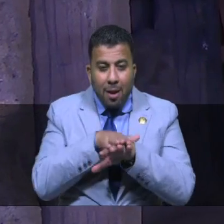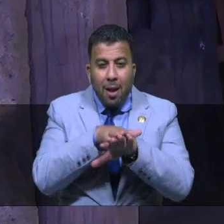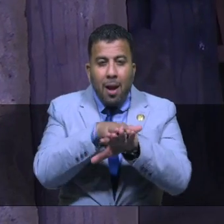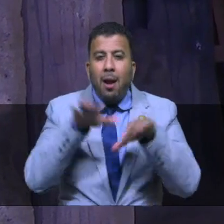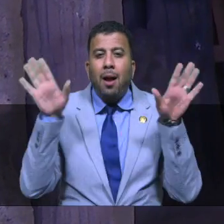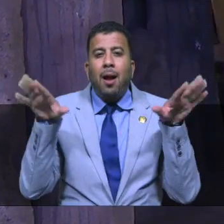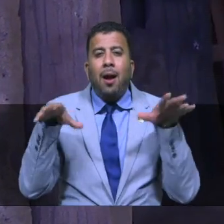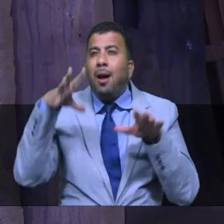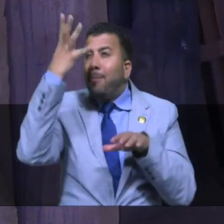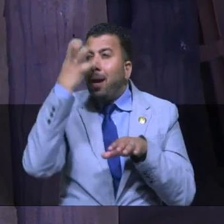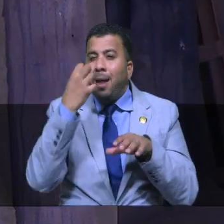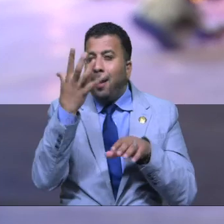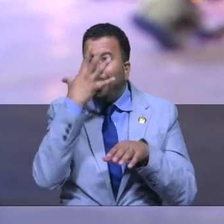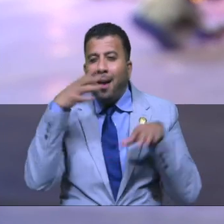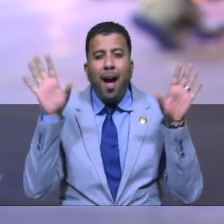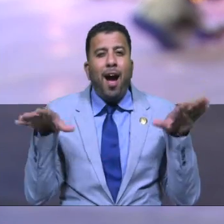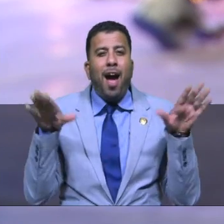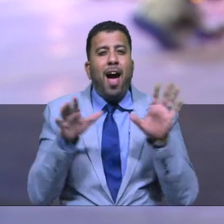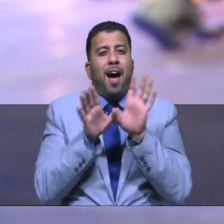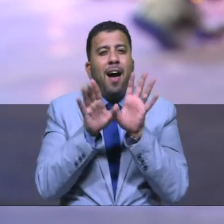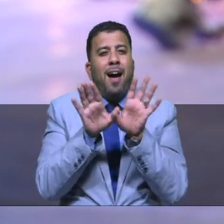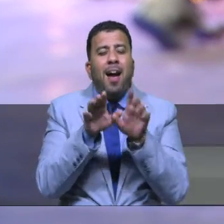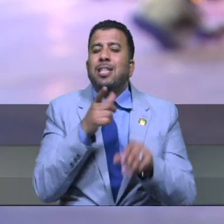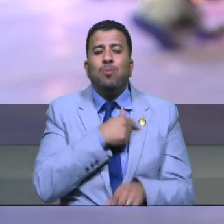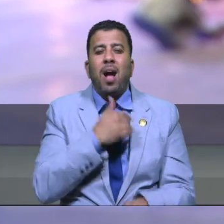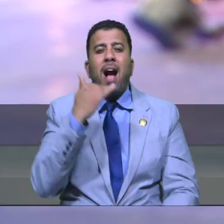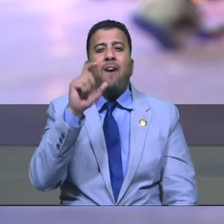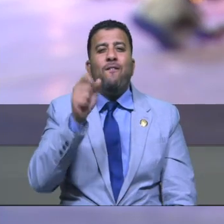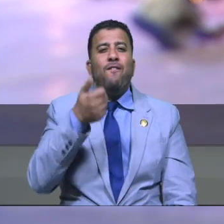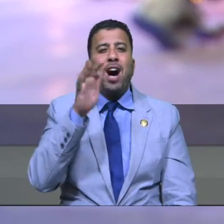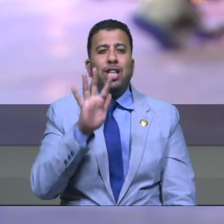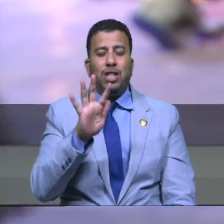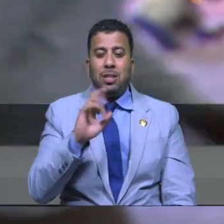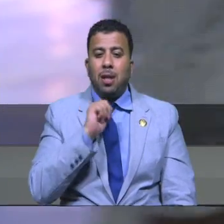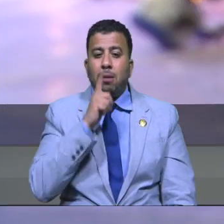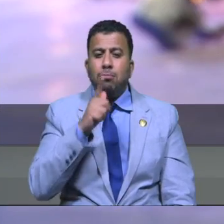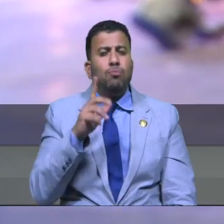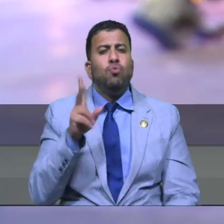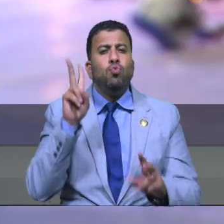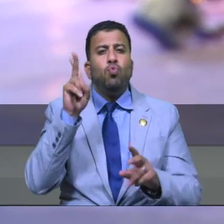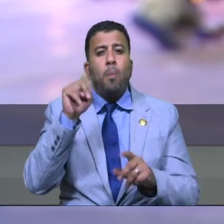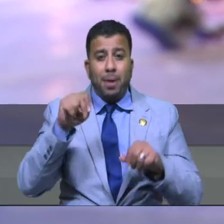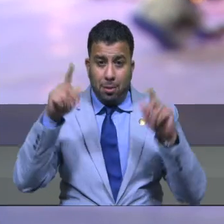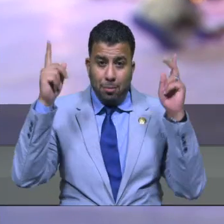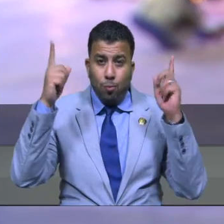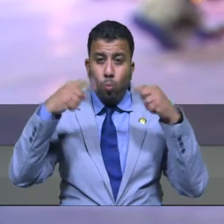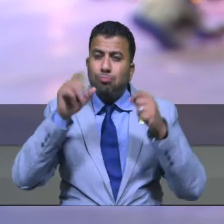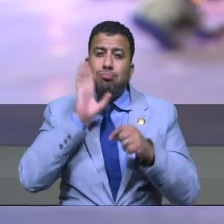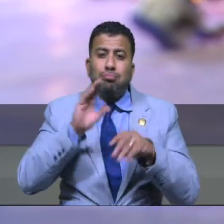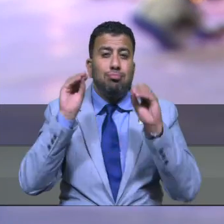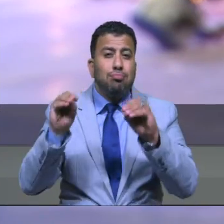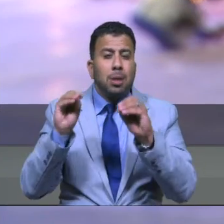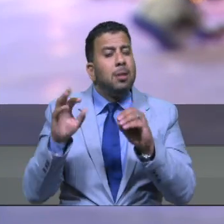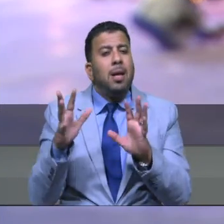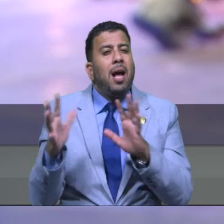الخفافيش. ورش في على مدى يومين، هذه الورش راح تكون عن صناعة